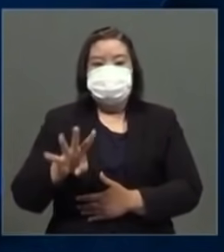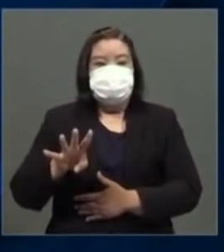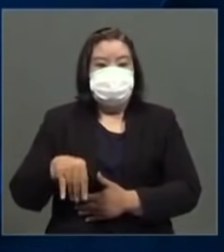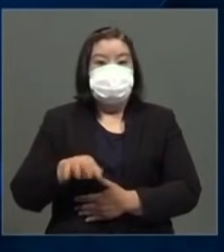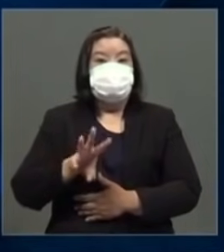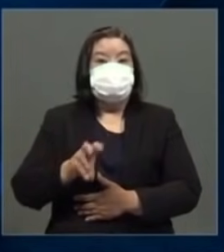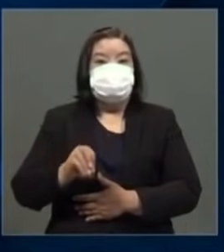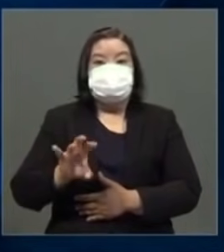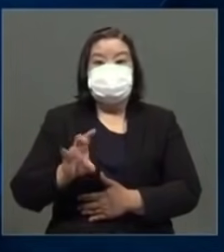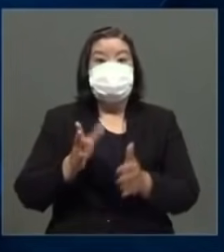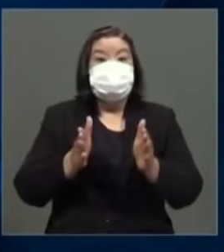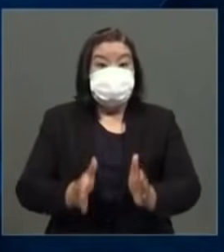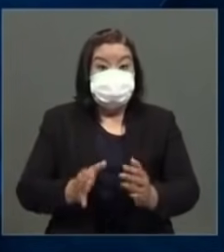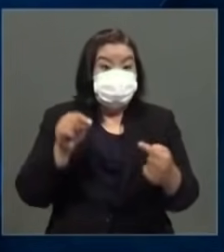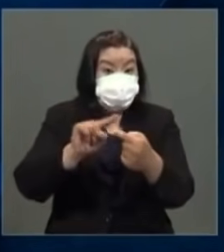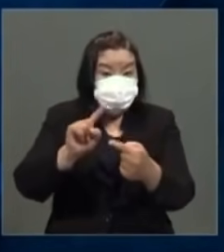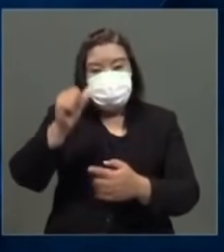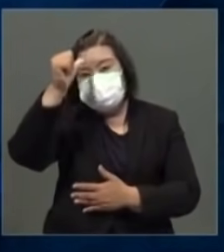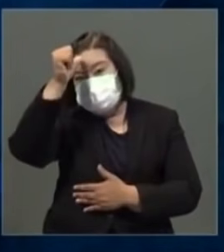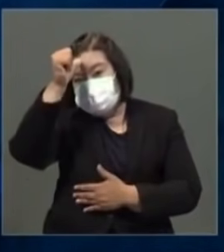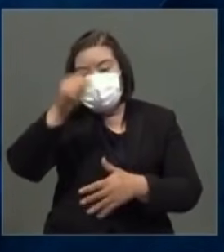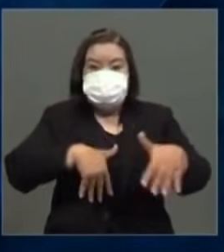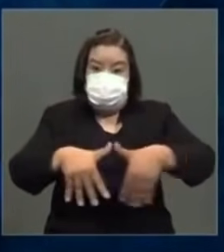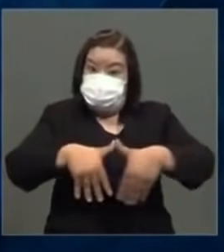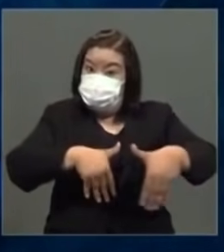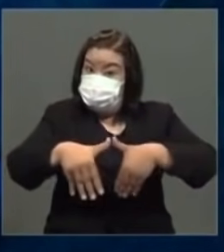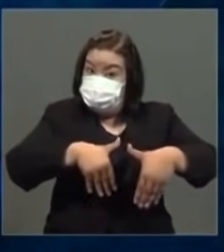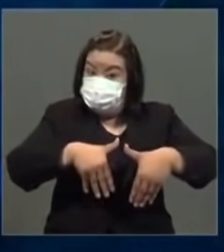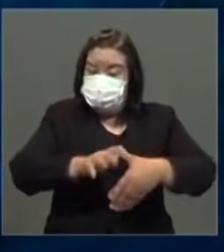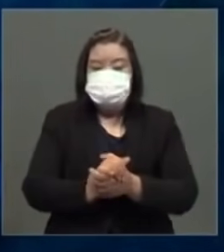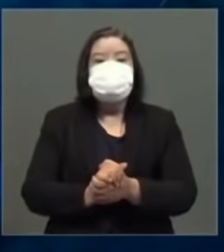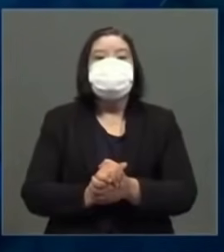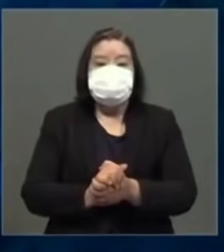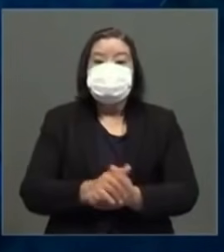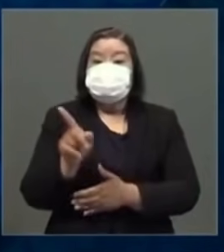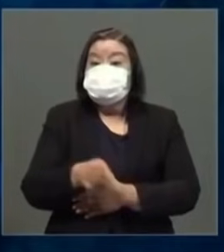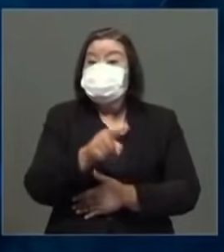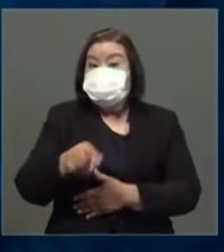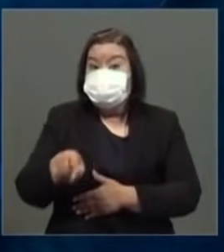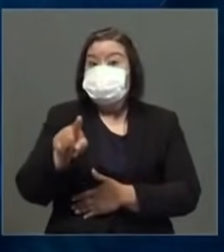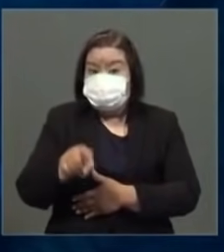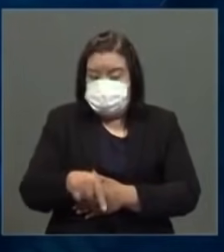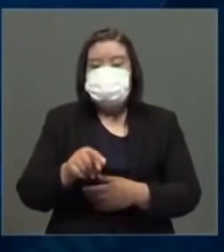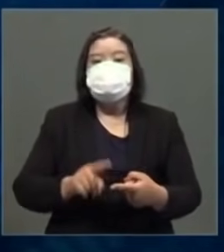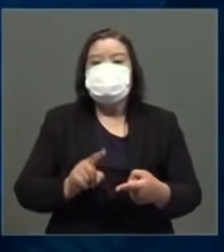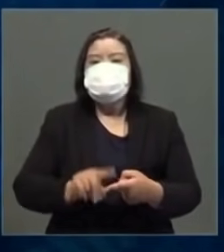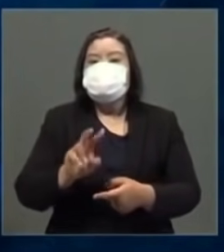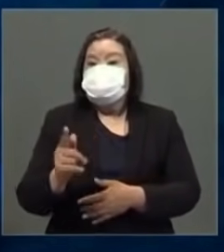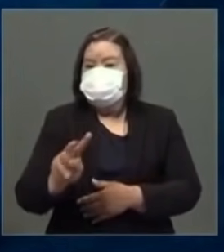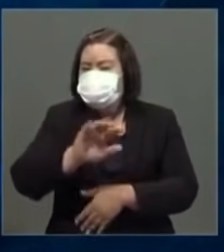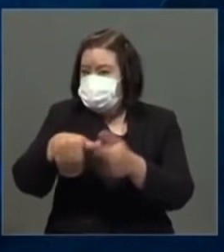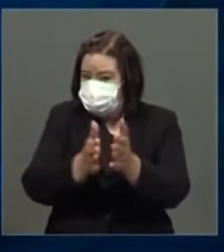34,067 นะครับของอินเดียแต่ที่ทางสหราชอาณาจักรหรืออังกฤษนะครับ UK ก็ยังอยู่